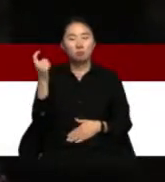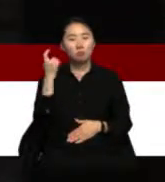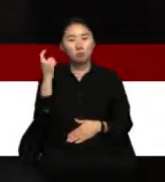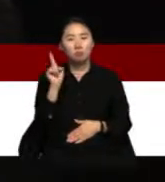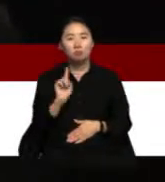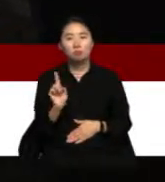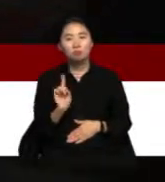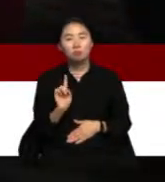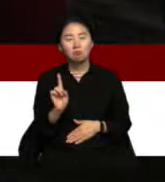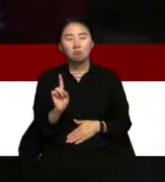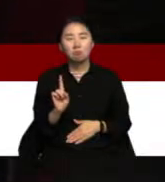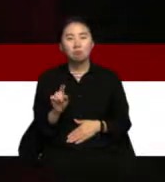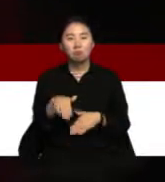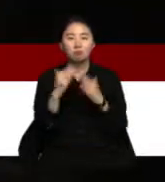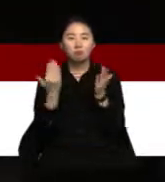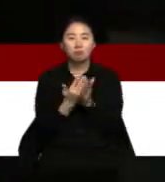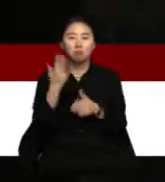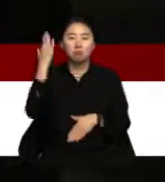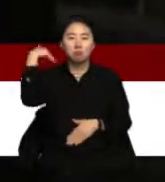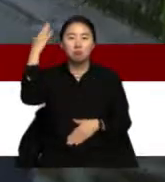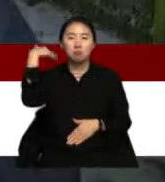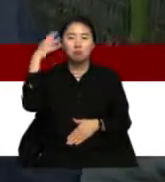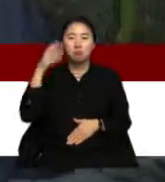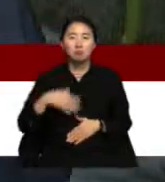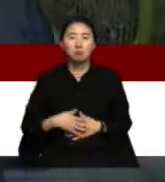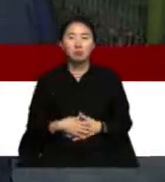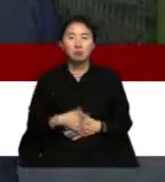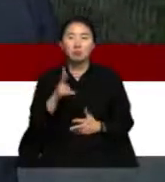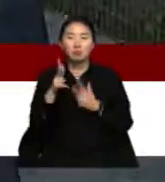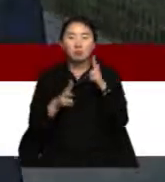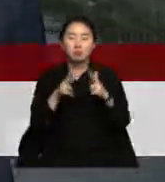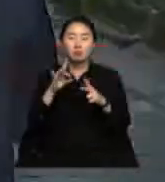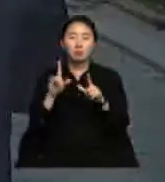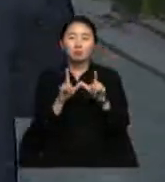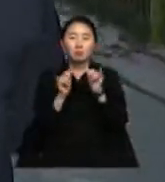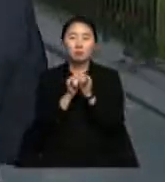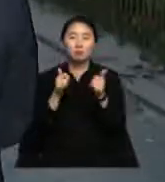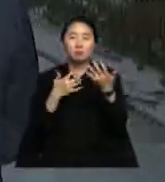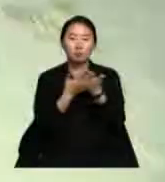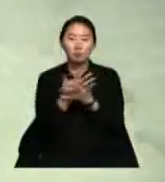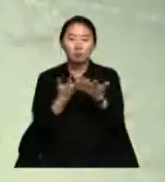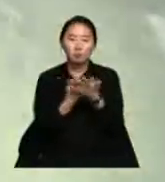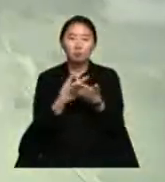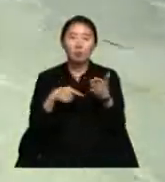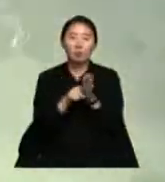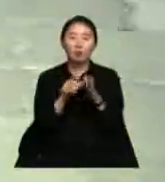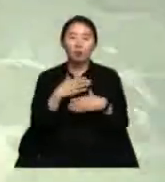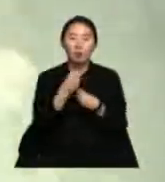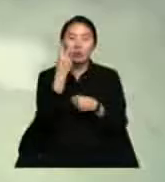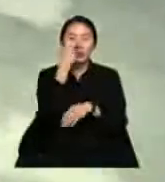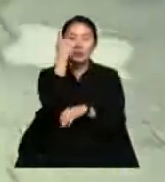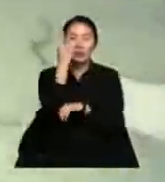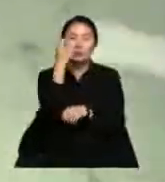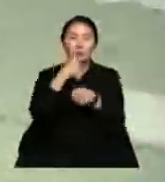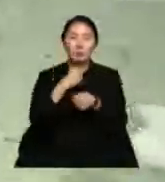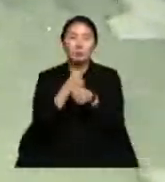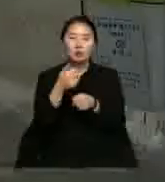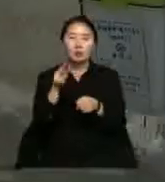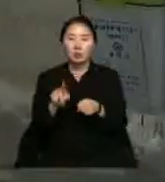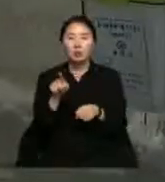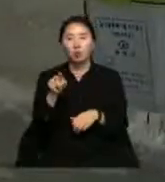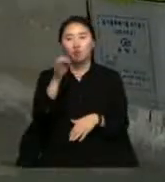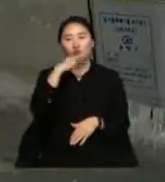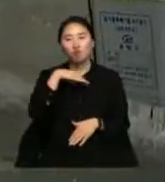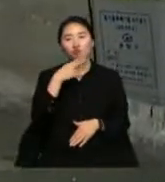뭐예요? 그런 것 자체를 전혀 모르니까요. 사업 초기 주민 간 네트워크를 위해 안전지킴이단도 구성됐지만 이